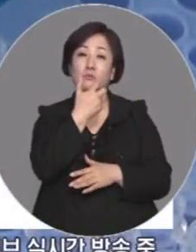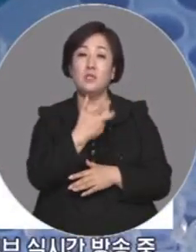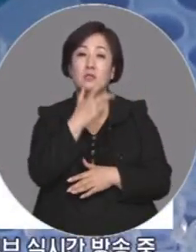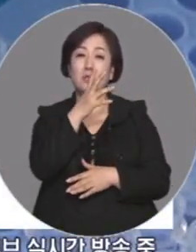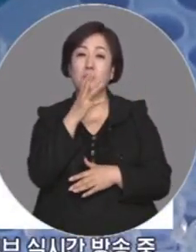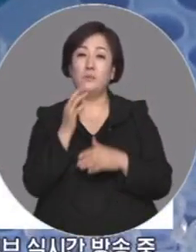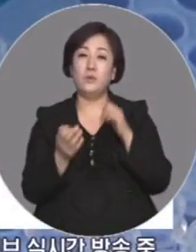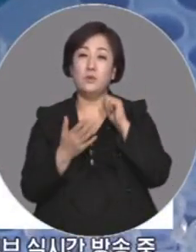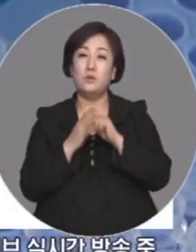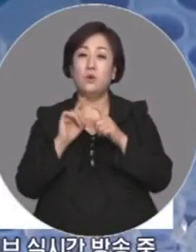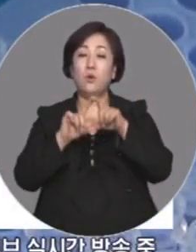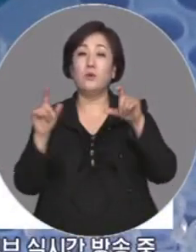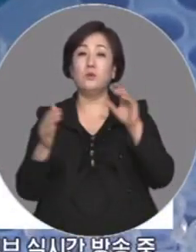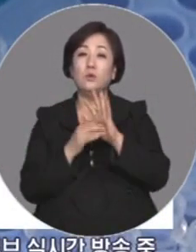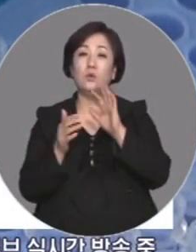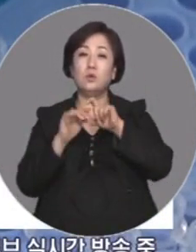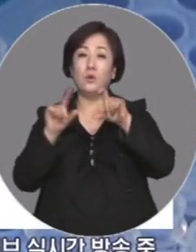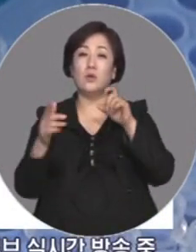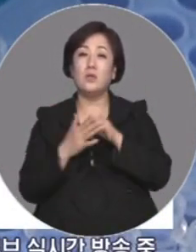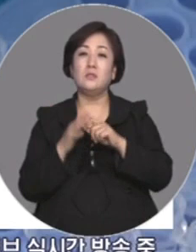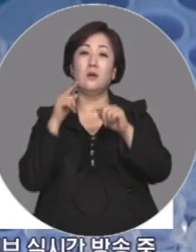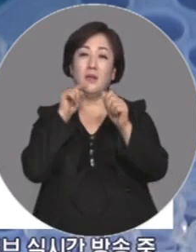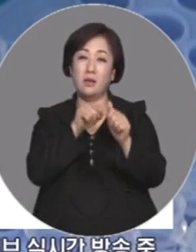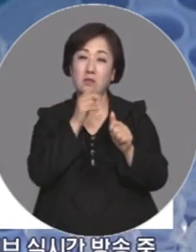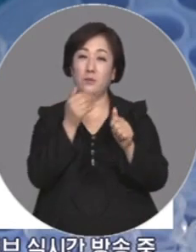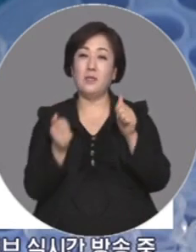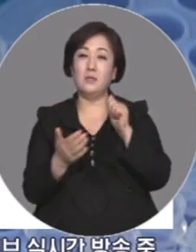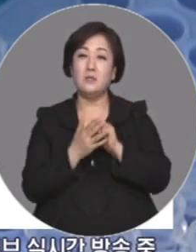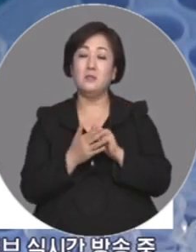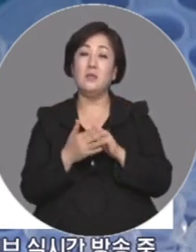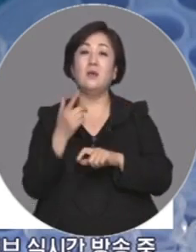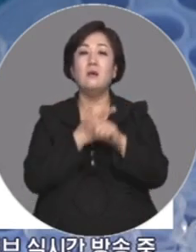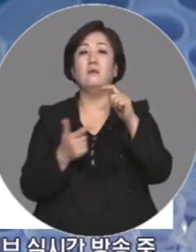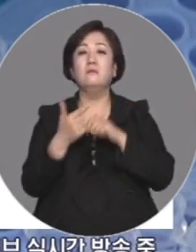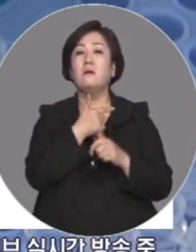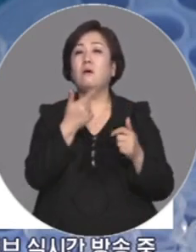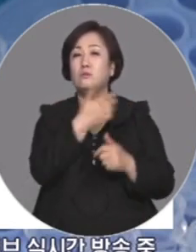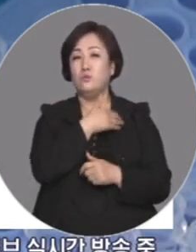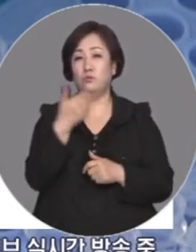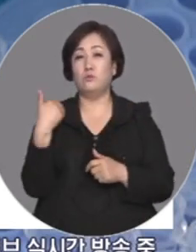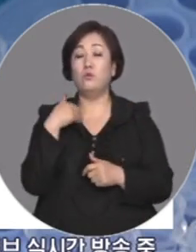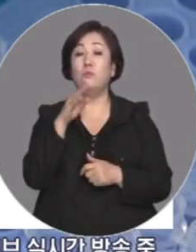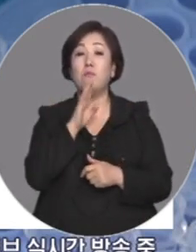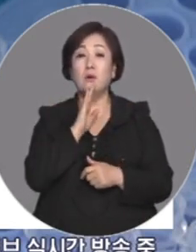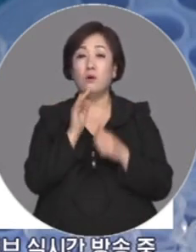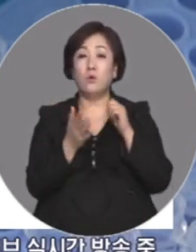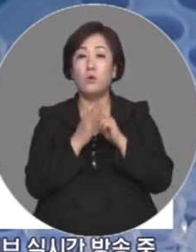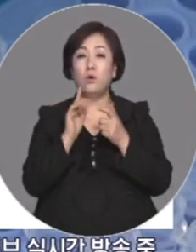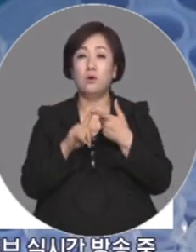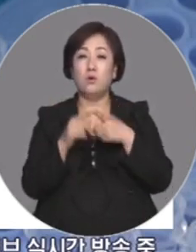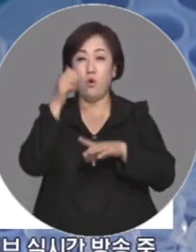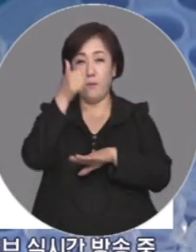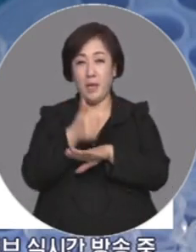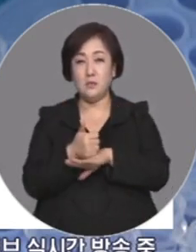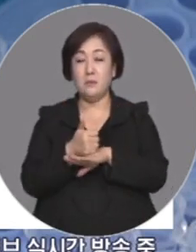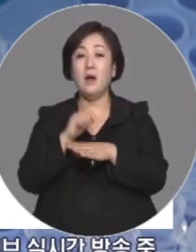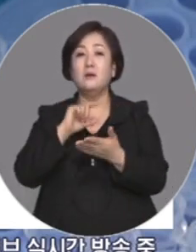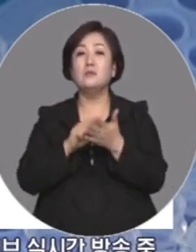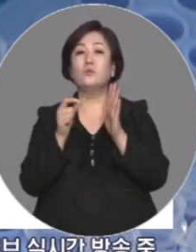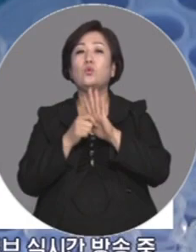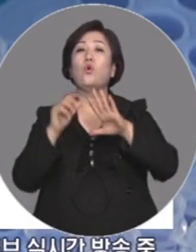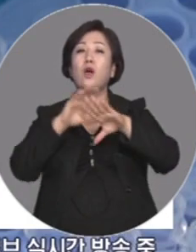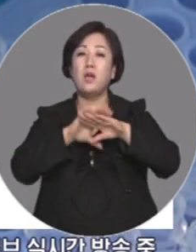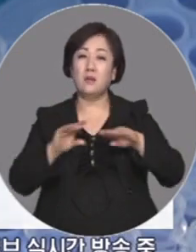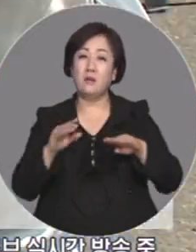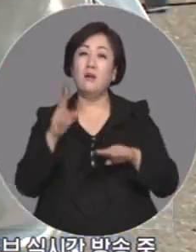키트 90%, PCR은 미양성이라는 용어를 쓸 수가 없는 거예요. 줄어들었을 수 있죠. 급판에 걸려서 안 나올